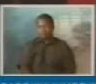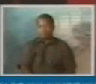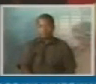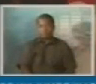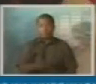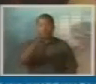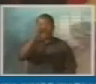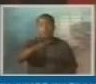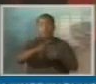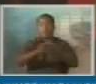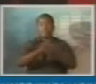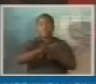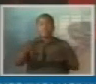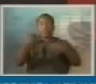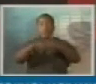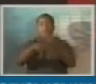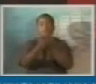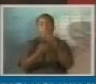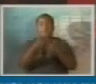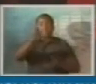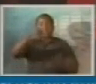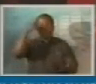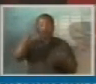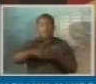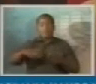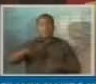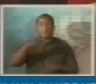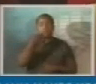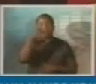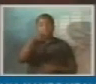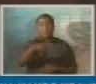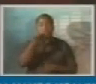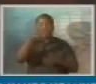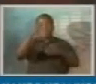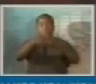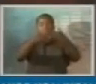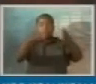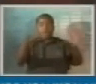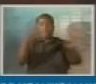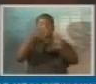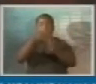hapa. Kuna watu wana matatizo makubwa kwenye nchi. Ndio maana nataka kusema mwenyekiti, hili tupige wazi